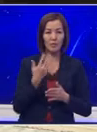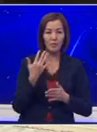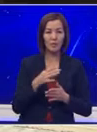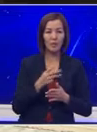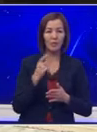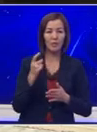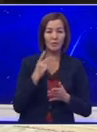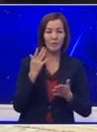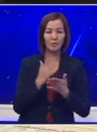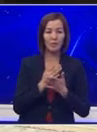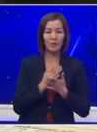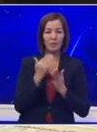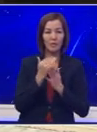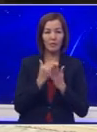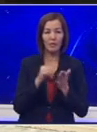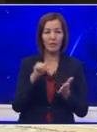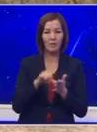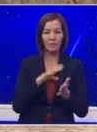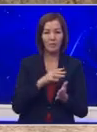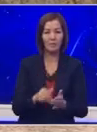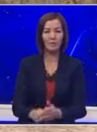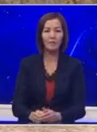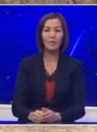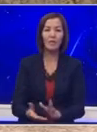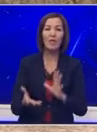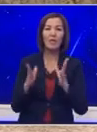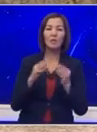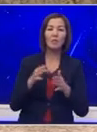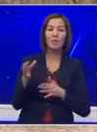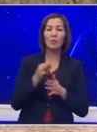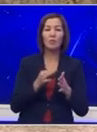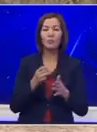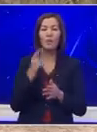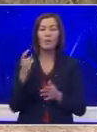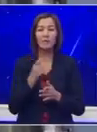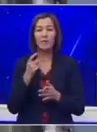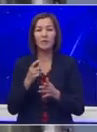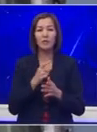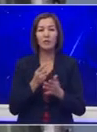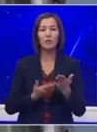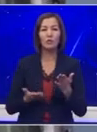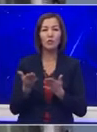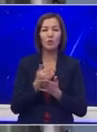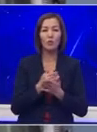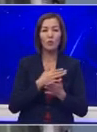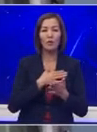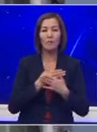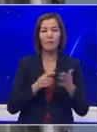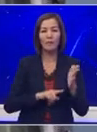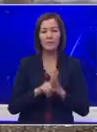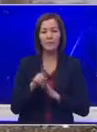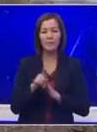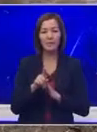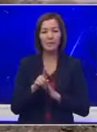шаруа қожық сол бағдарлама қатысқан. Жалпы облыста ауыл шаруашылық саласында өнімді жинау жұмыстары қарқынды. Мамандар